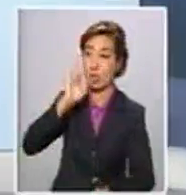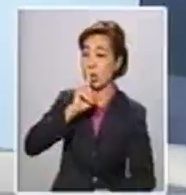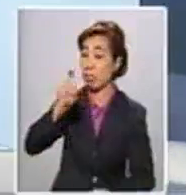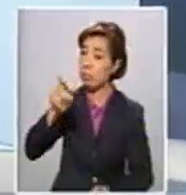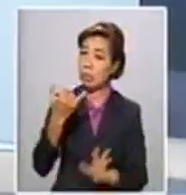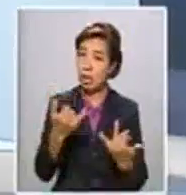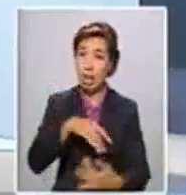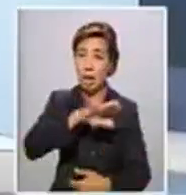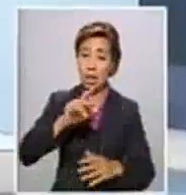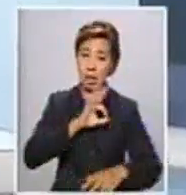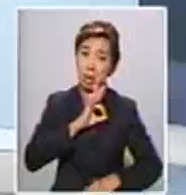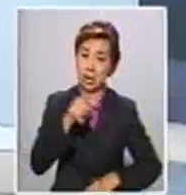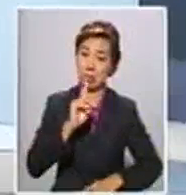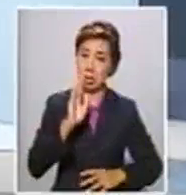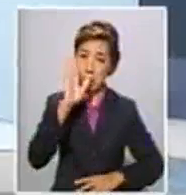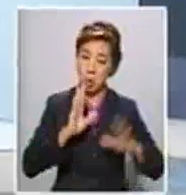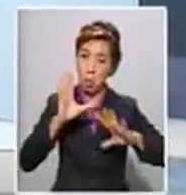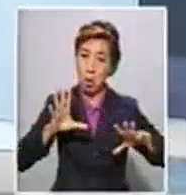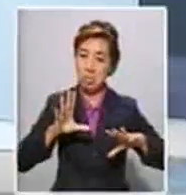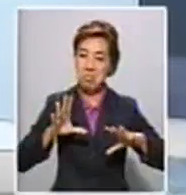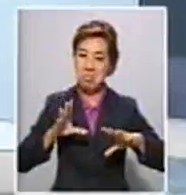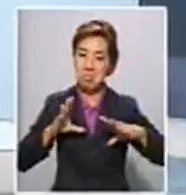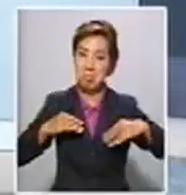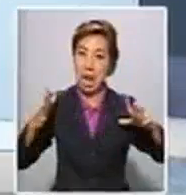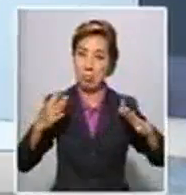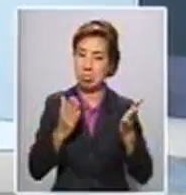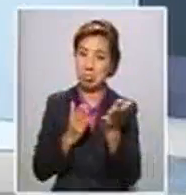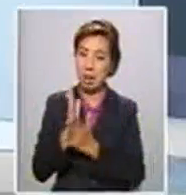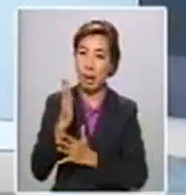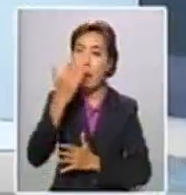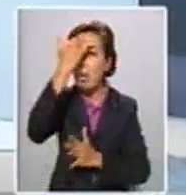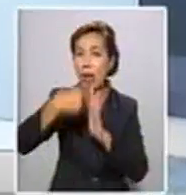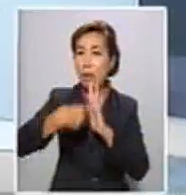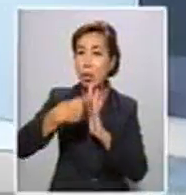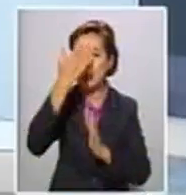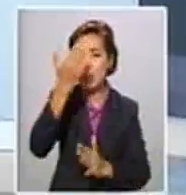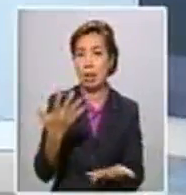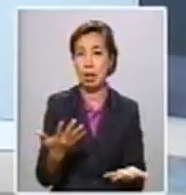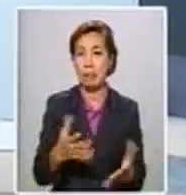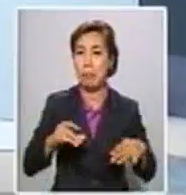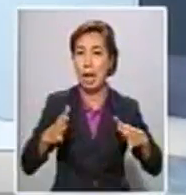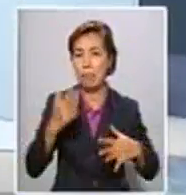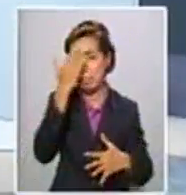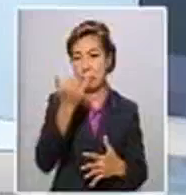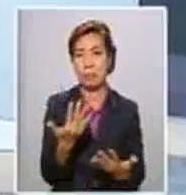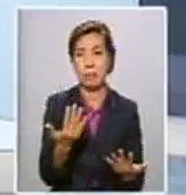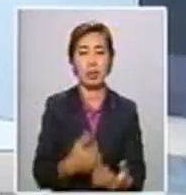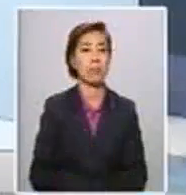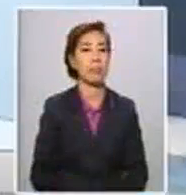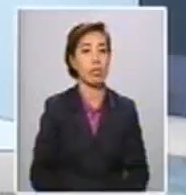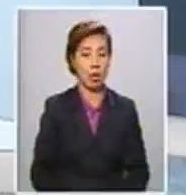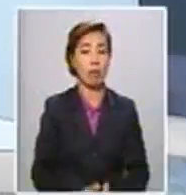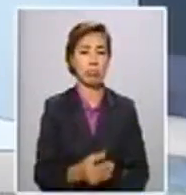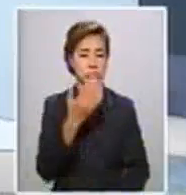ที่เห็นว่าไม่ควรจะผ่านร่างฉบับนี้เนี่ยเขาอ้างเหตุผลอะไรฮะ ส่วนใหญ่ก็มองน